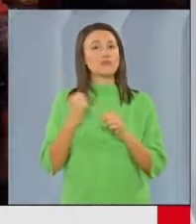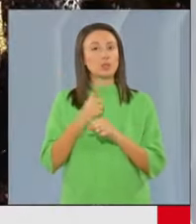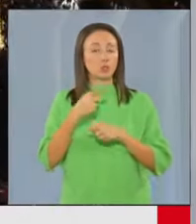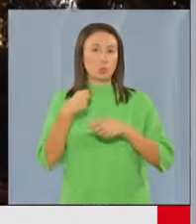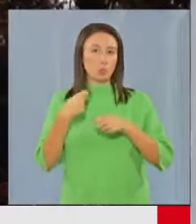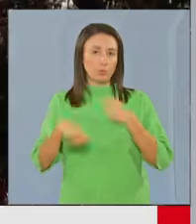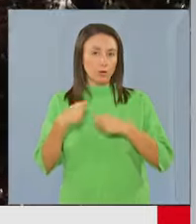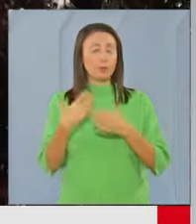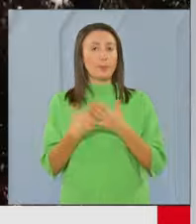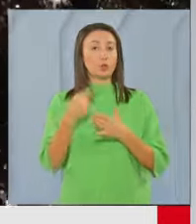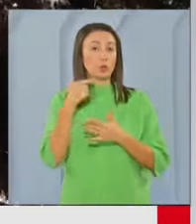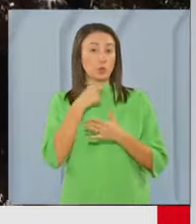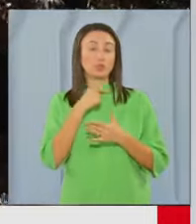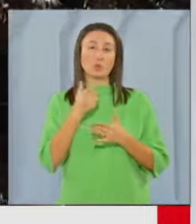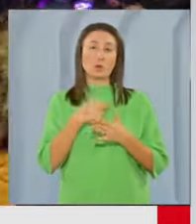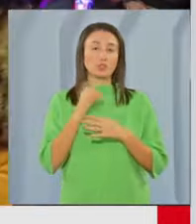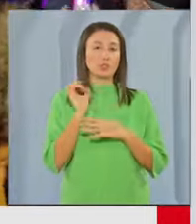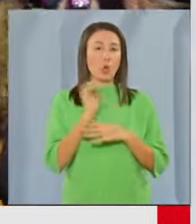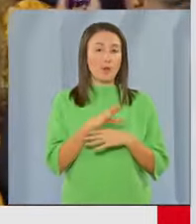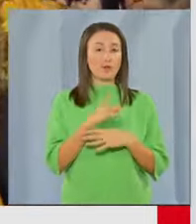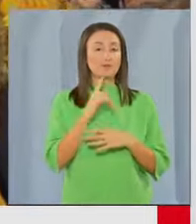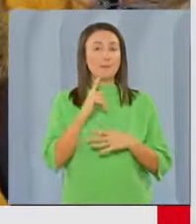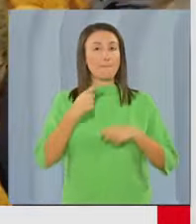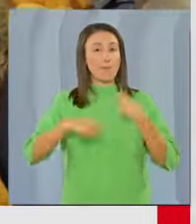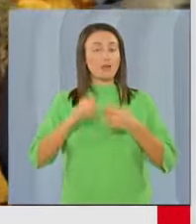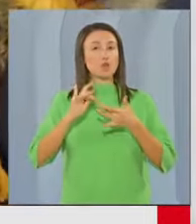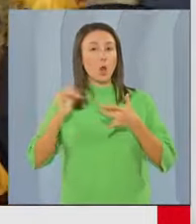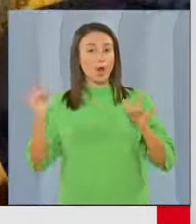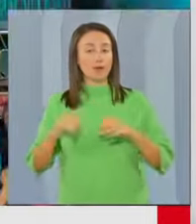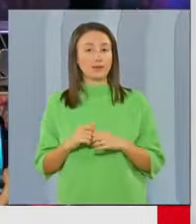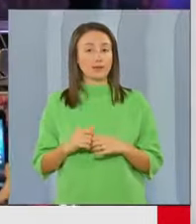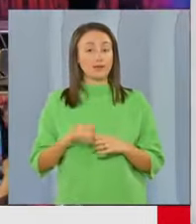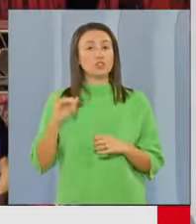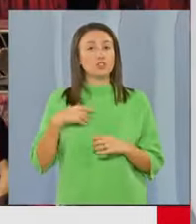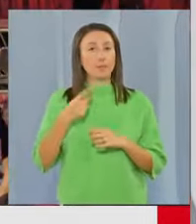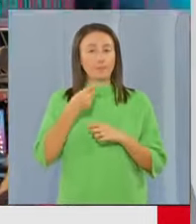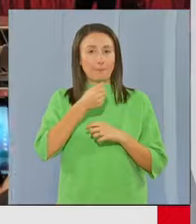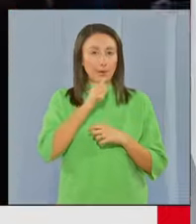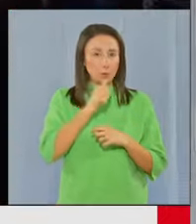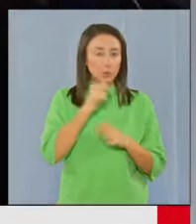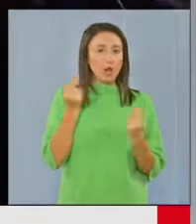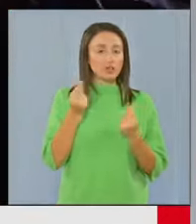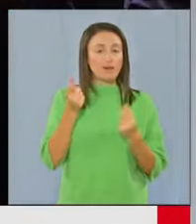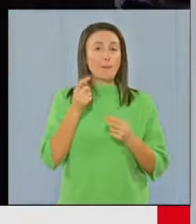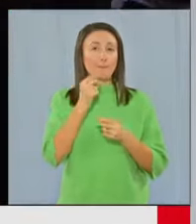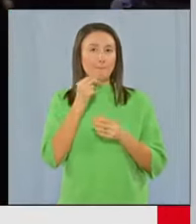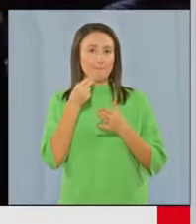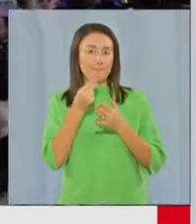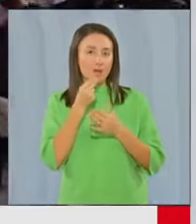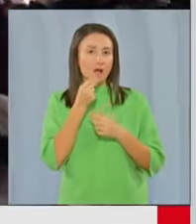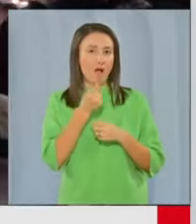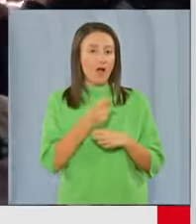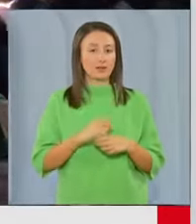cumpărături Nu știu Pentr pentru Crăciun poți să ți comanzi de pe magazine online chiar și băutura chiar și eu știu mâncărurile și